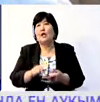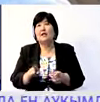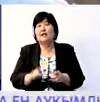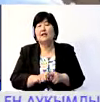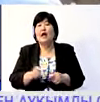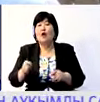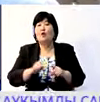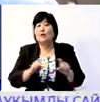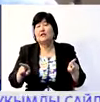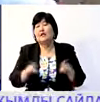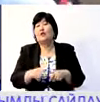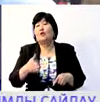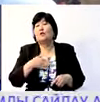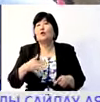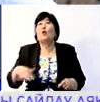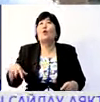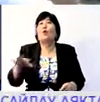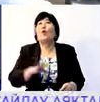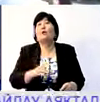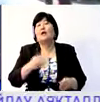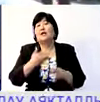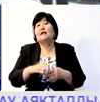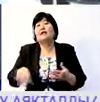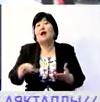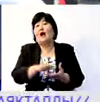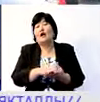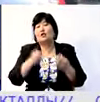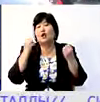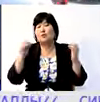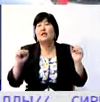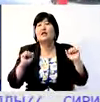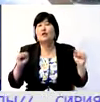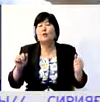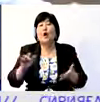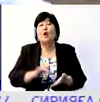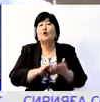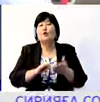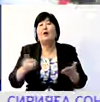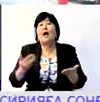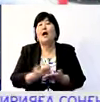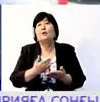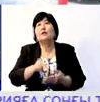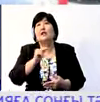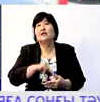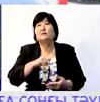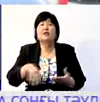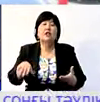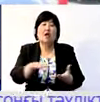құжаттама басқармасы және біздің облыстық салалық кәсіподақ мәдениет, спорт, туризм және ақпарат қызметкерлерінің